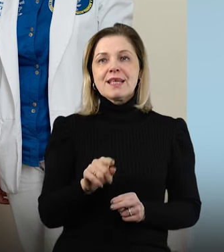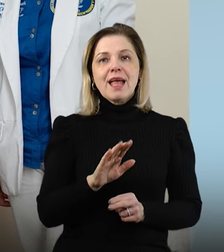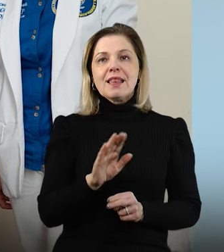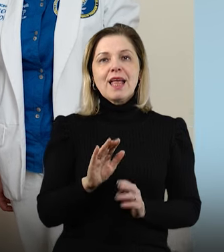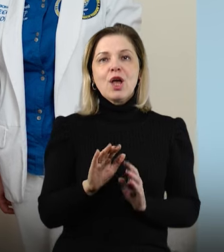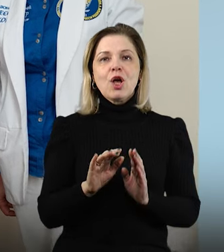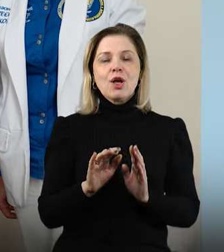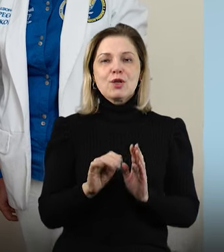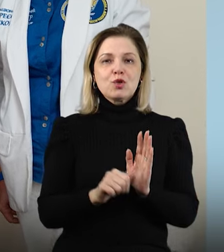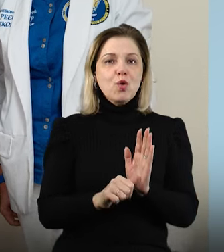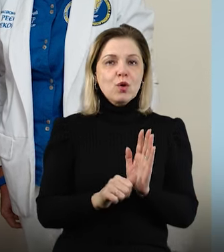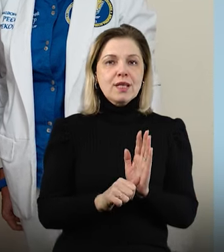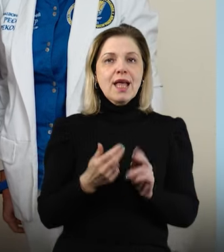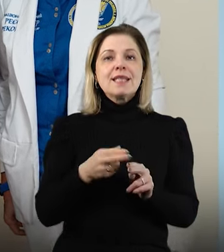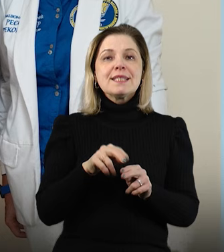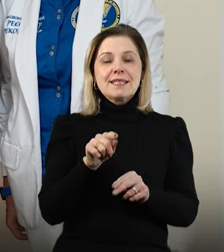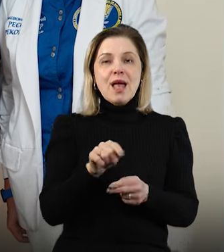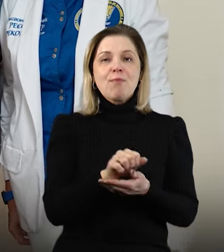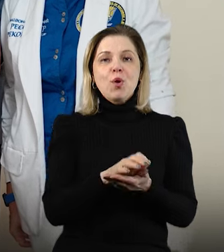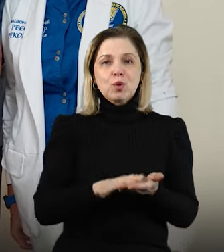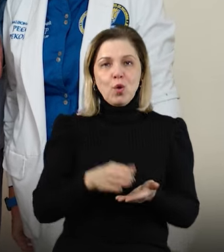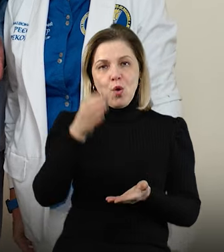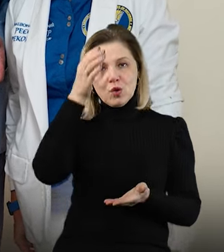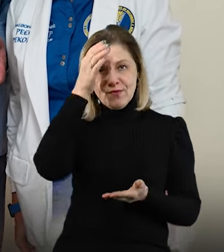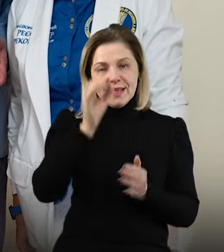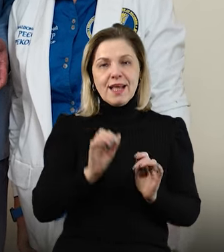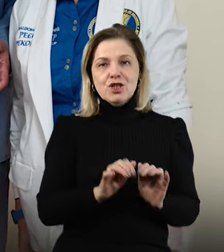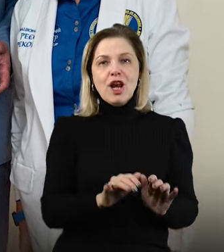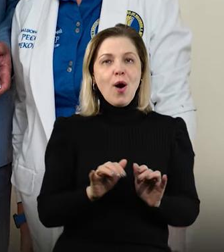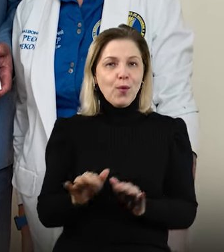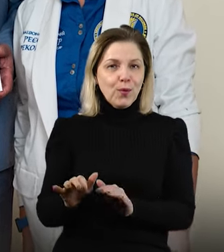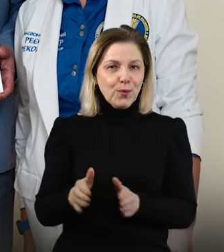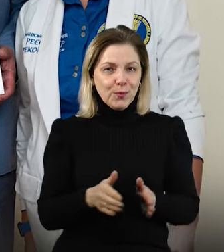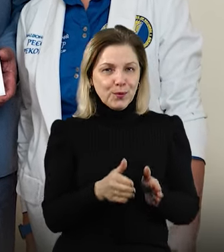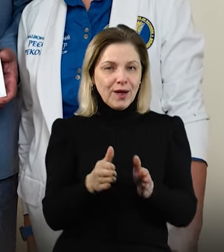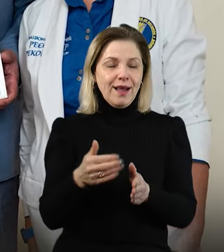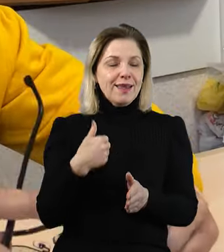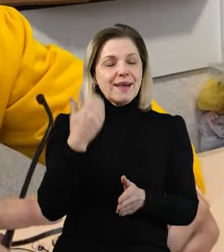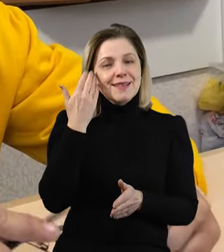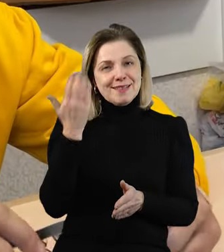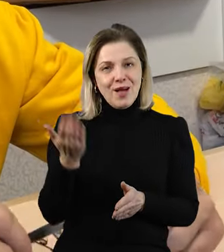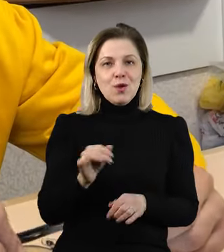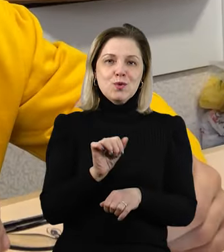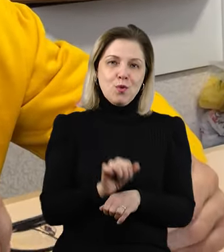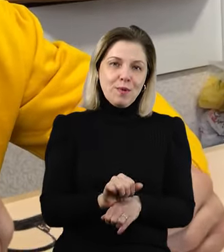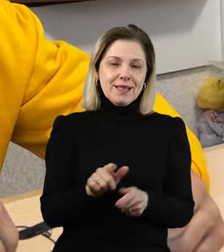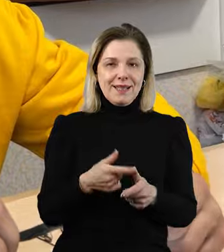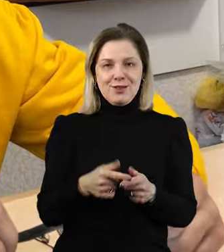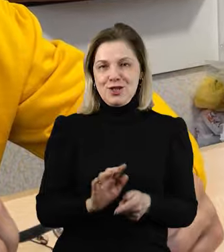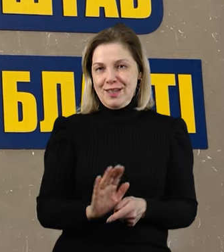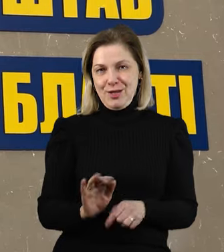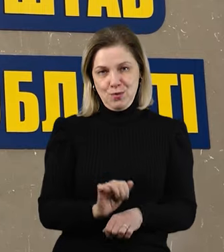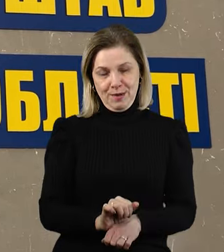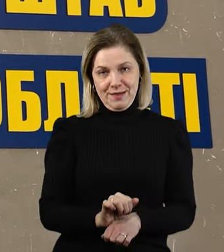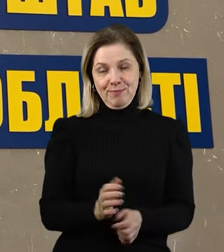якби не шосте, можна сказати, це продовження освітнього шляху. Я не знаю, зупиниться він чи не